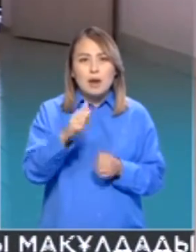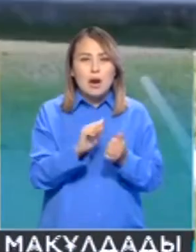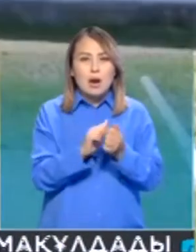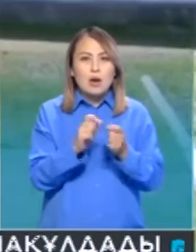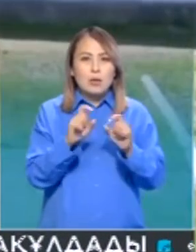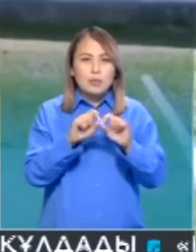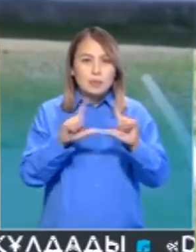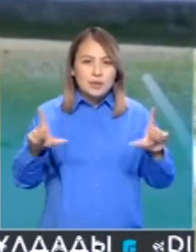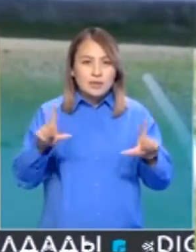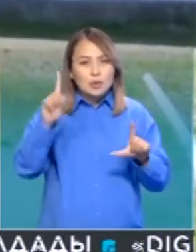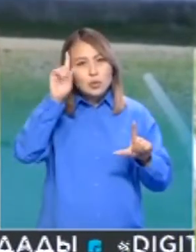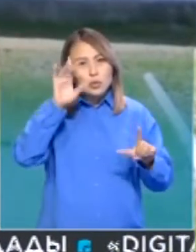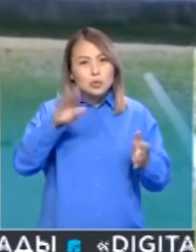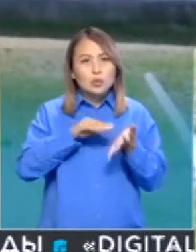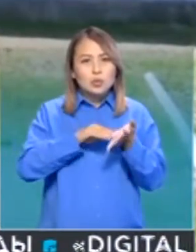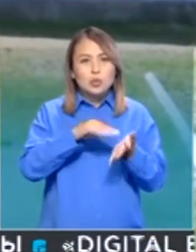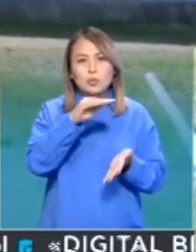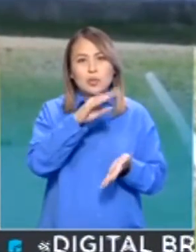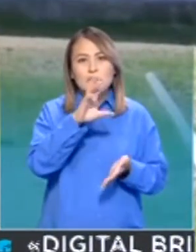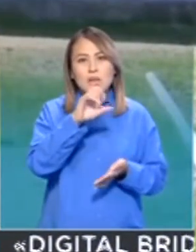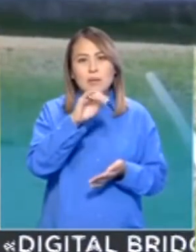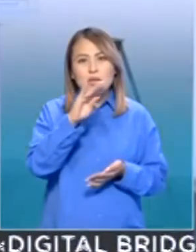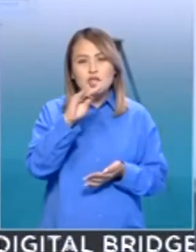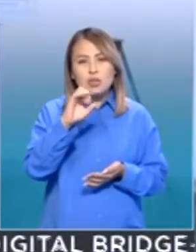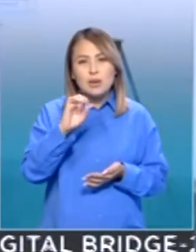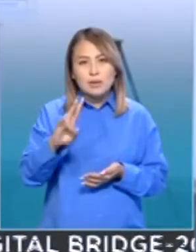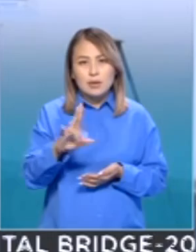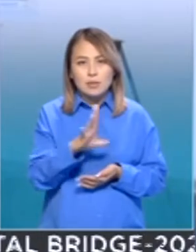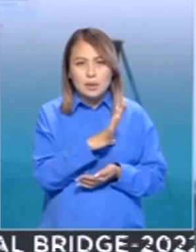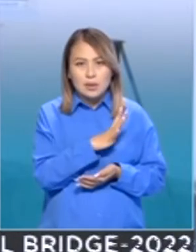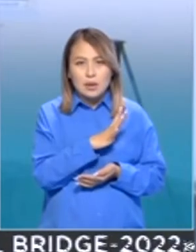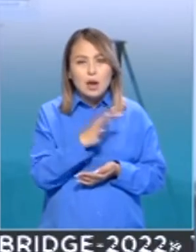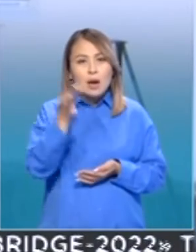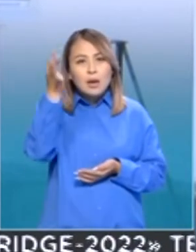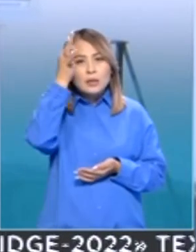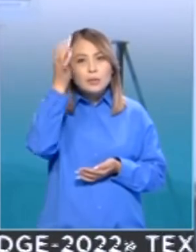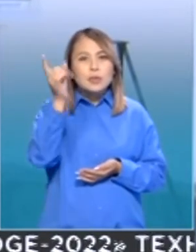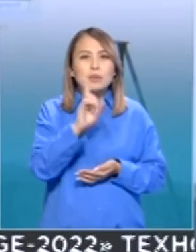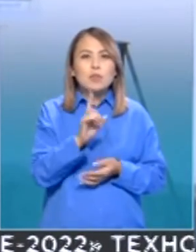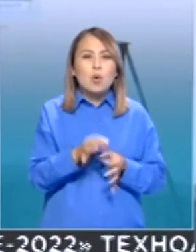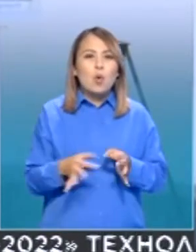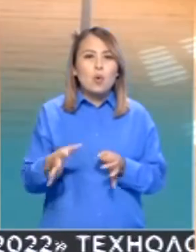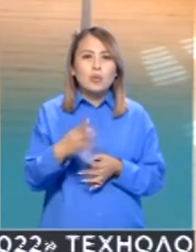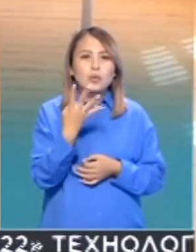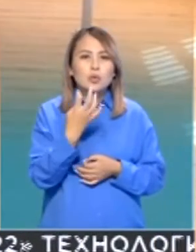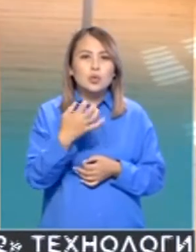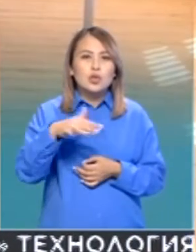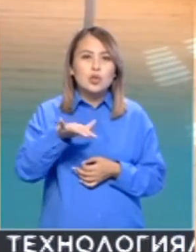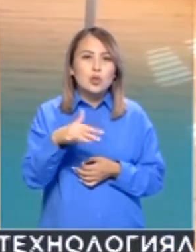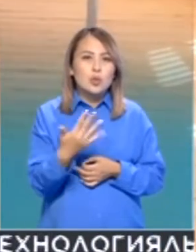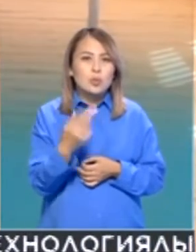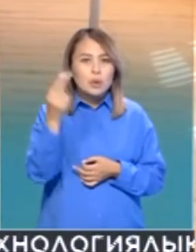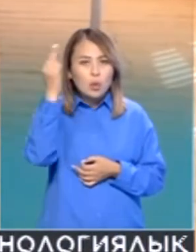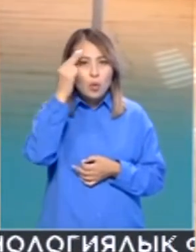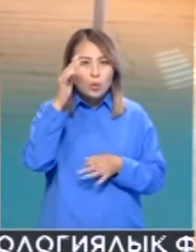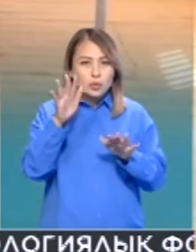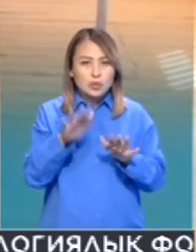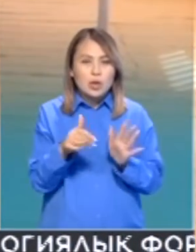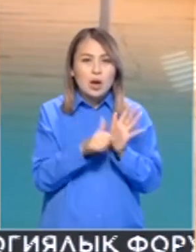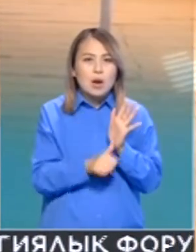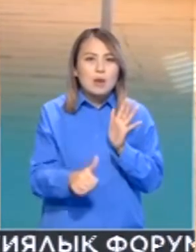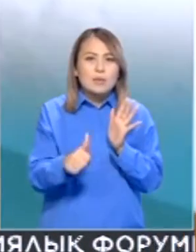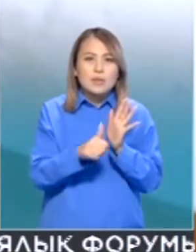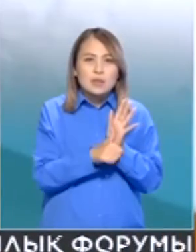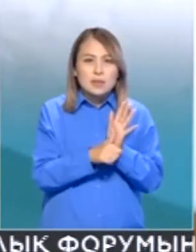мектепке белгілі сатирик журналист Жұматай Сабыржанұлының аты берілді. Айта кетейік, бұған дейін облыстағы 455